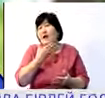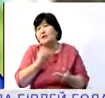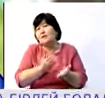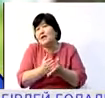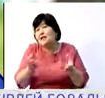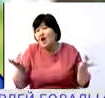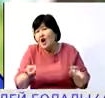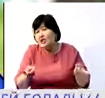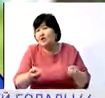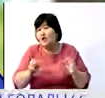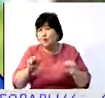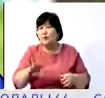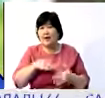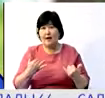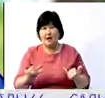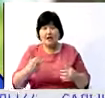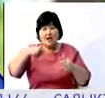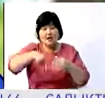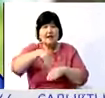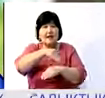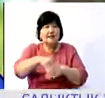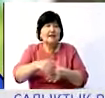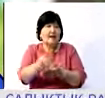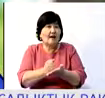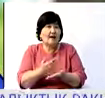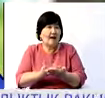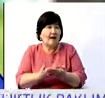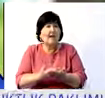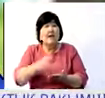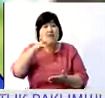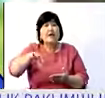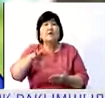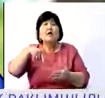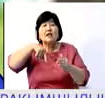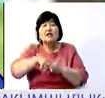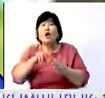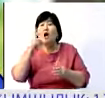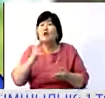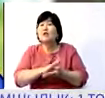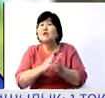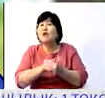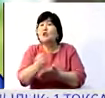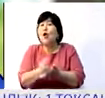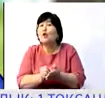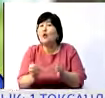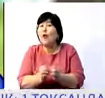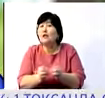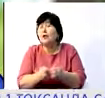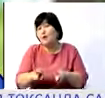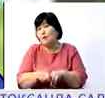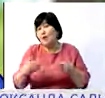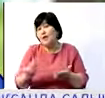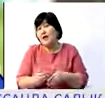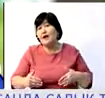саяси қажеттілікте болып отырған шығар? Қазіргі ішкі сыртқы факторларға қарағанда еліміздің ішкі әлеуметтік жағдайын тұрақтандыруда да осындай бір жаңа